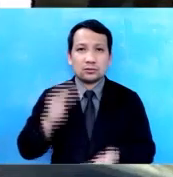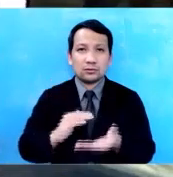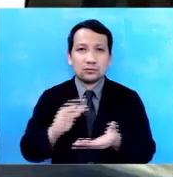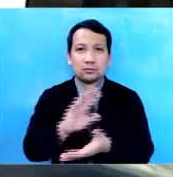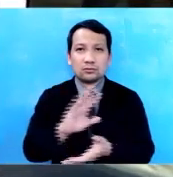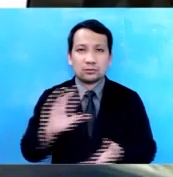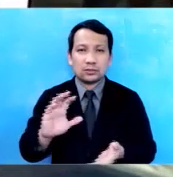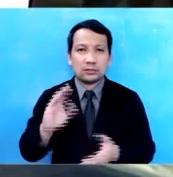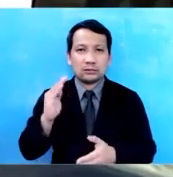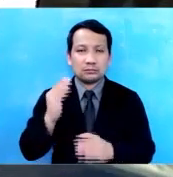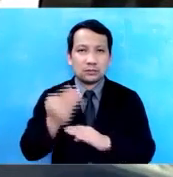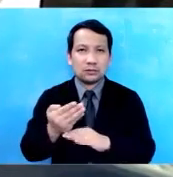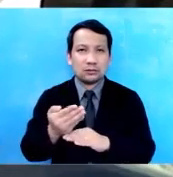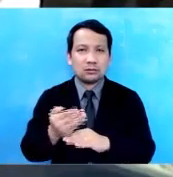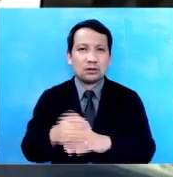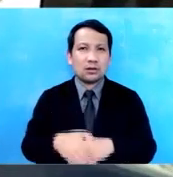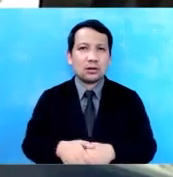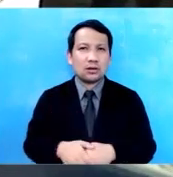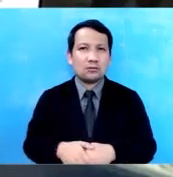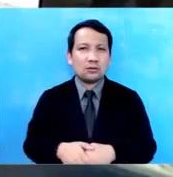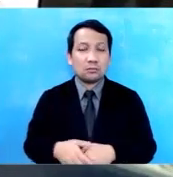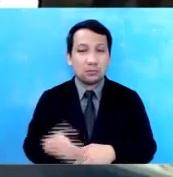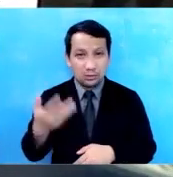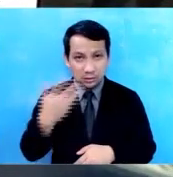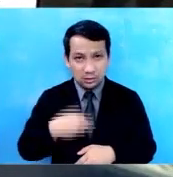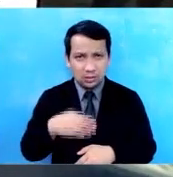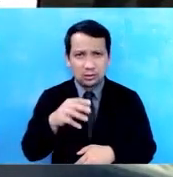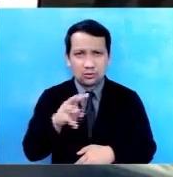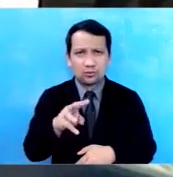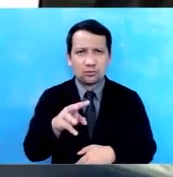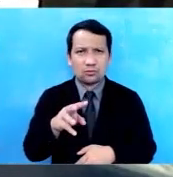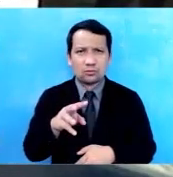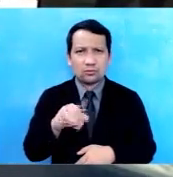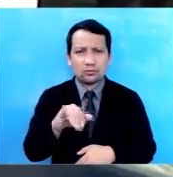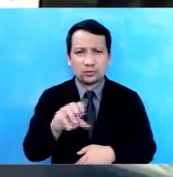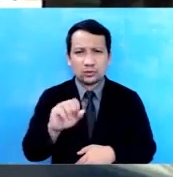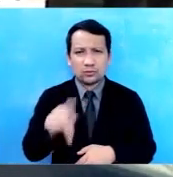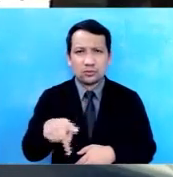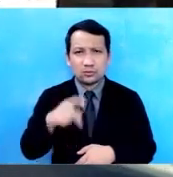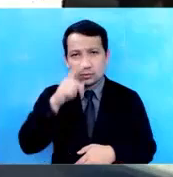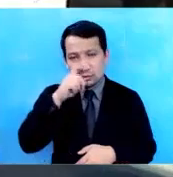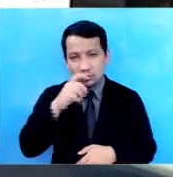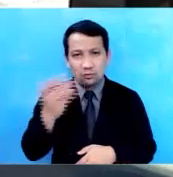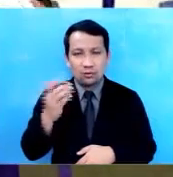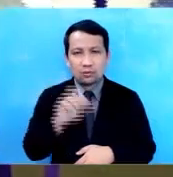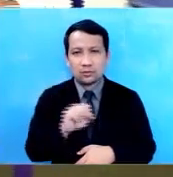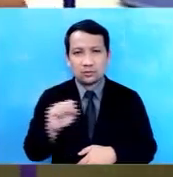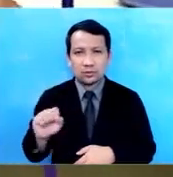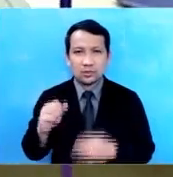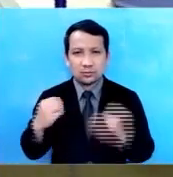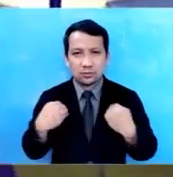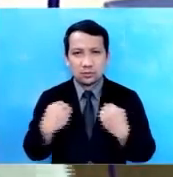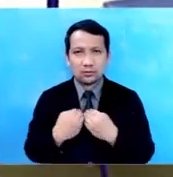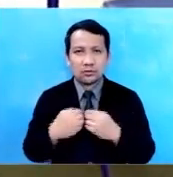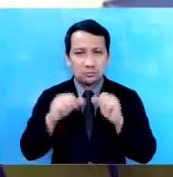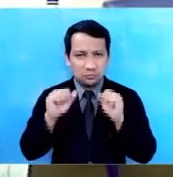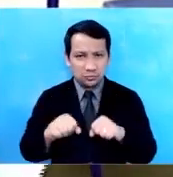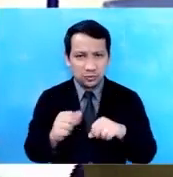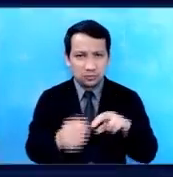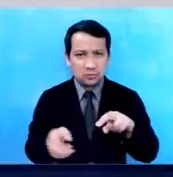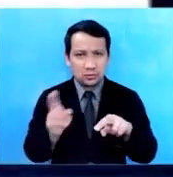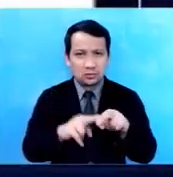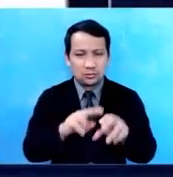pesos. Ang kagandahan pa ng WISP Plus, wala itong age limit sa mga SSS member at pwedeng sumali sa